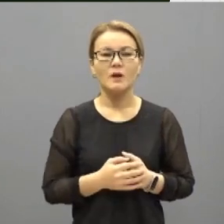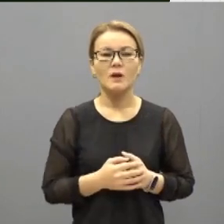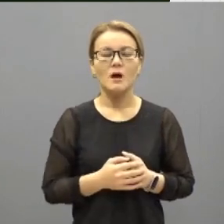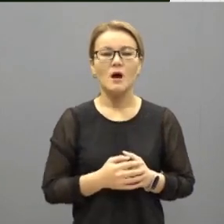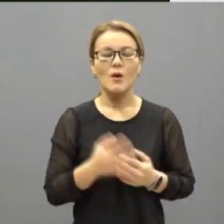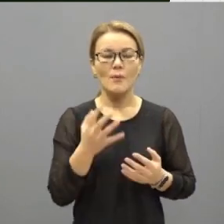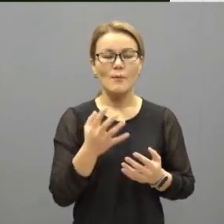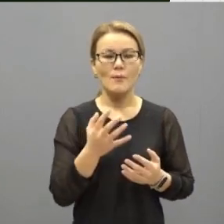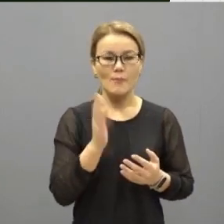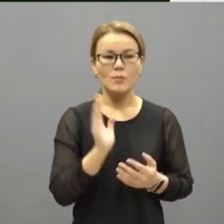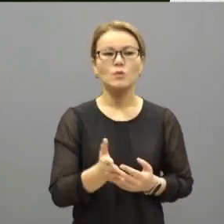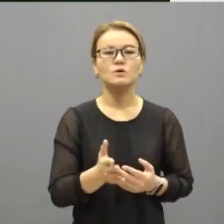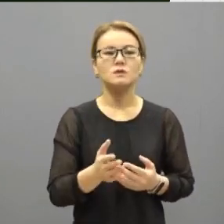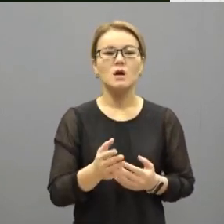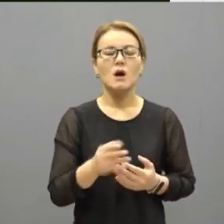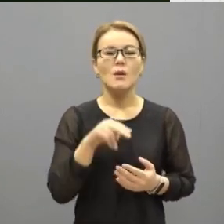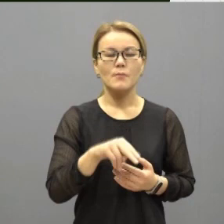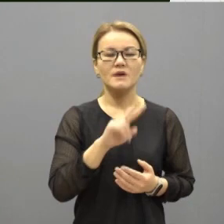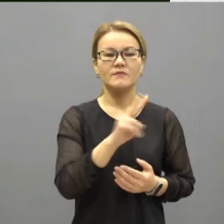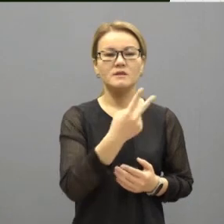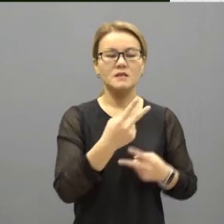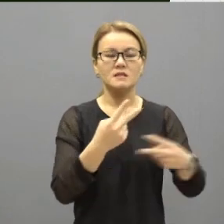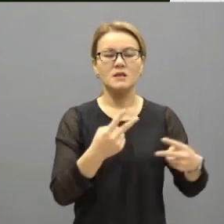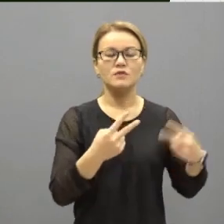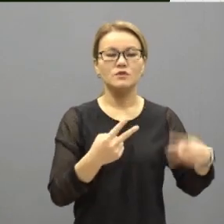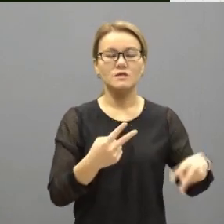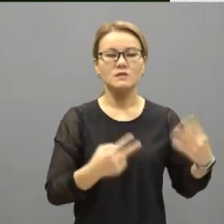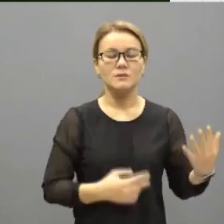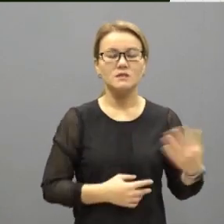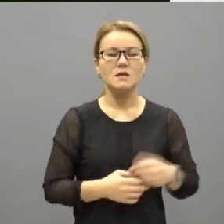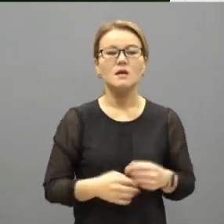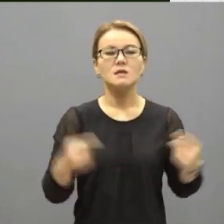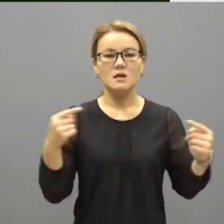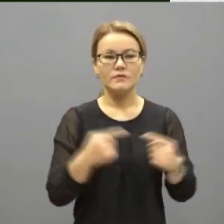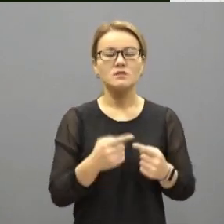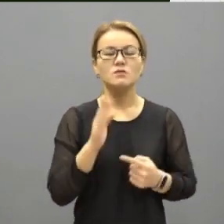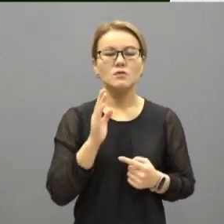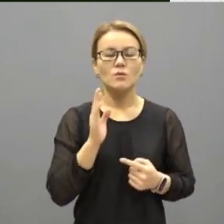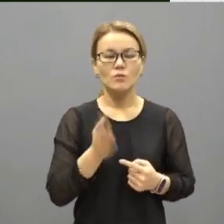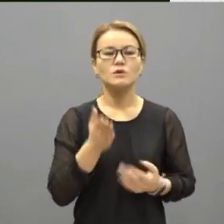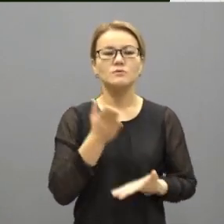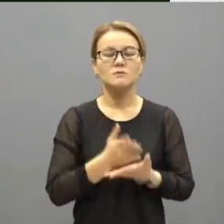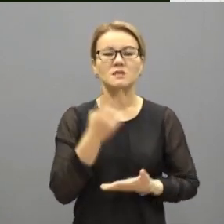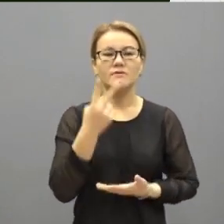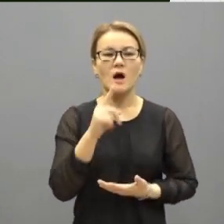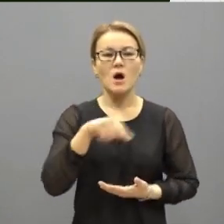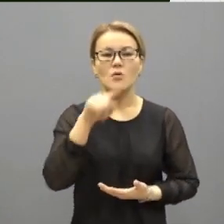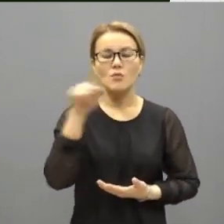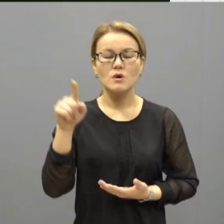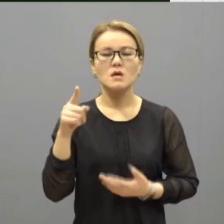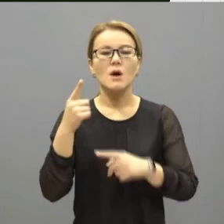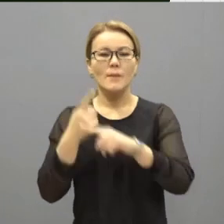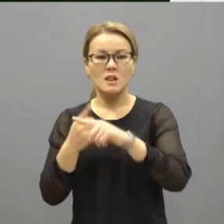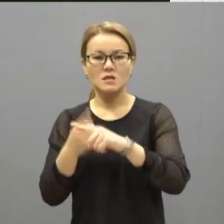Получим уравнение p в квадрате равно 25. И, соответственно, мы будем иметь два корня.